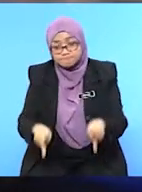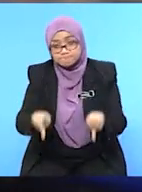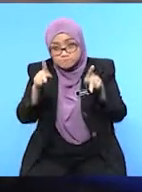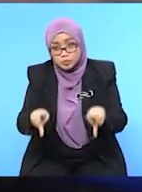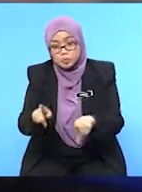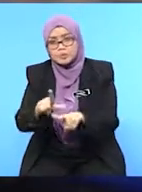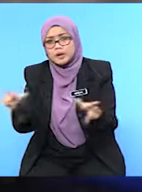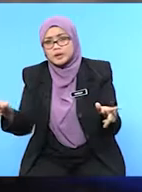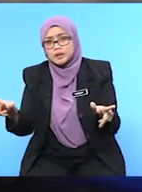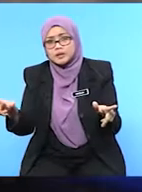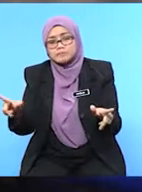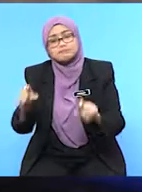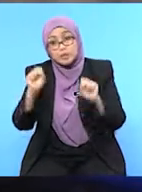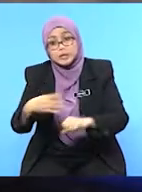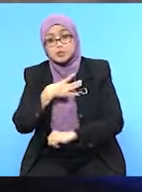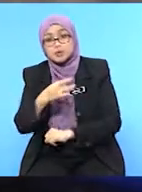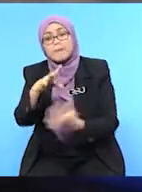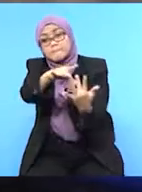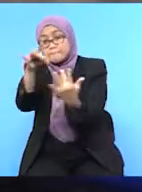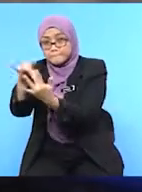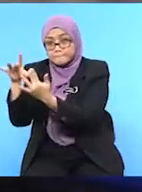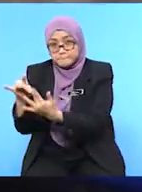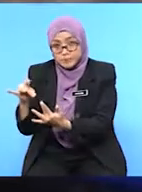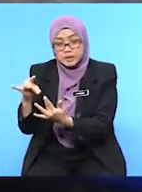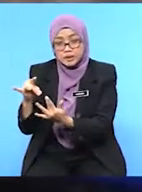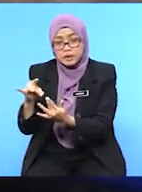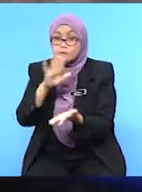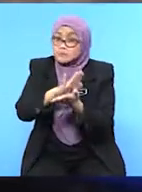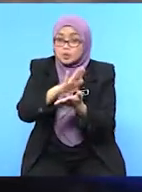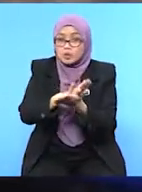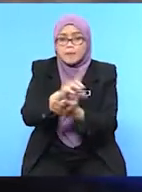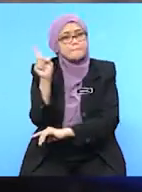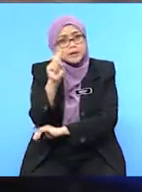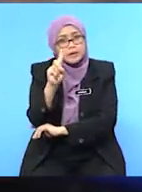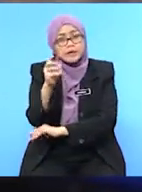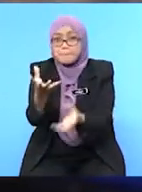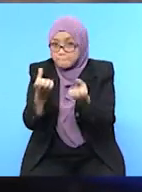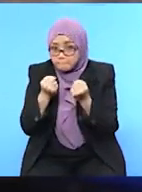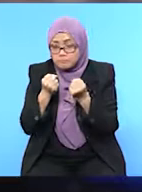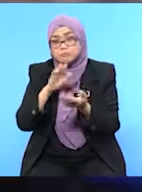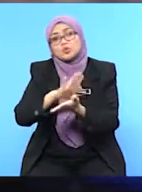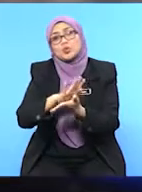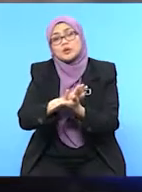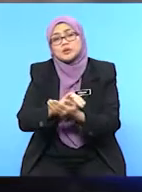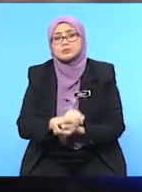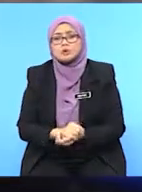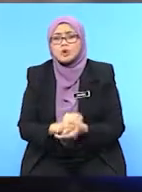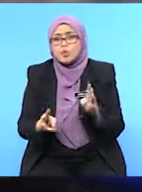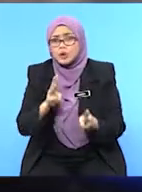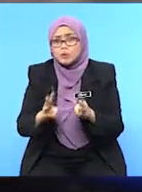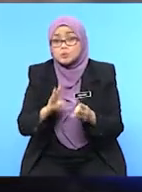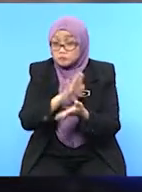untuk bersekolah di mana-mana sekolah pun Kembali ke ini bebas untuk memilih sekolah money Mike inginkan walaupun